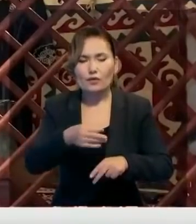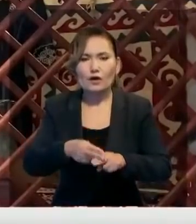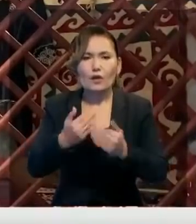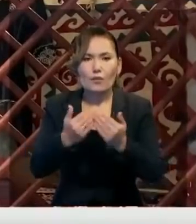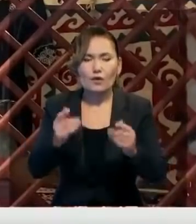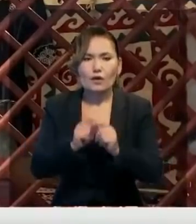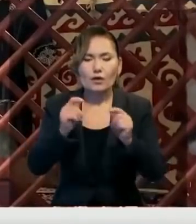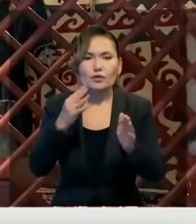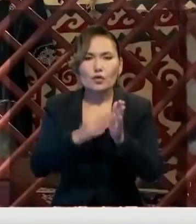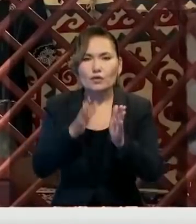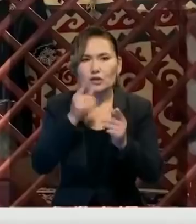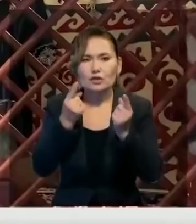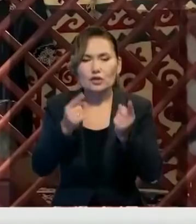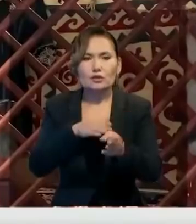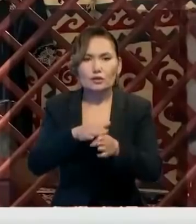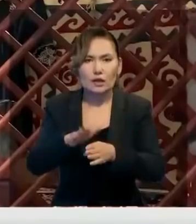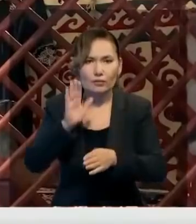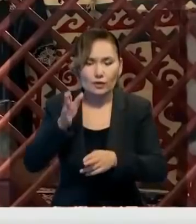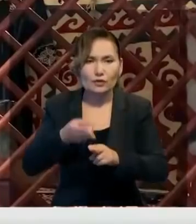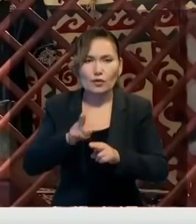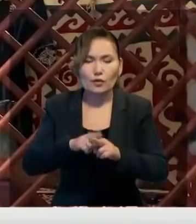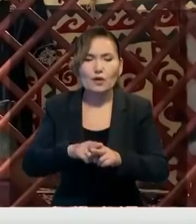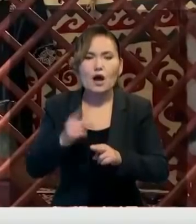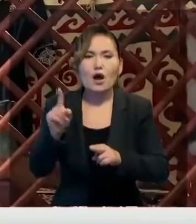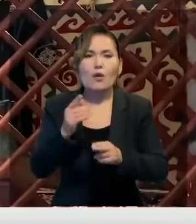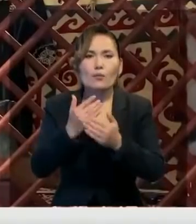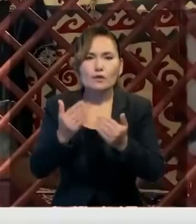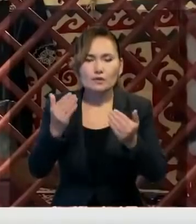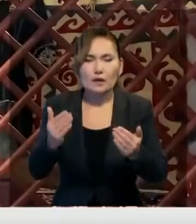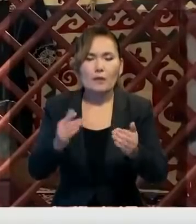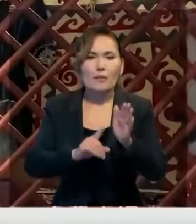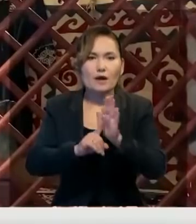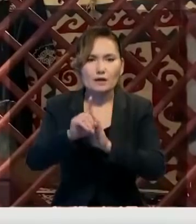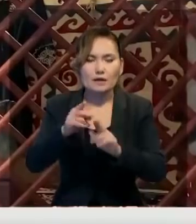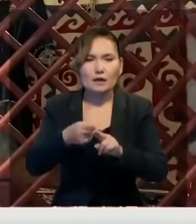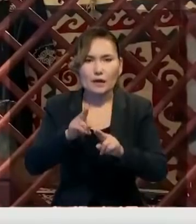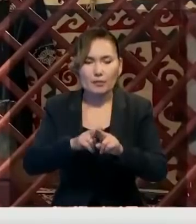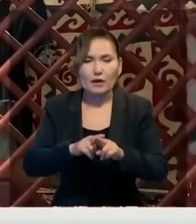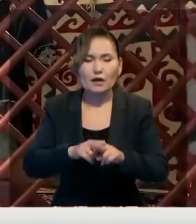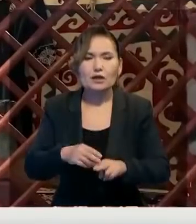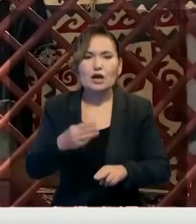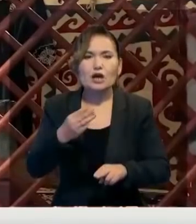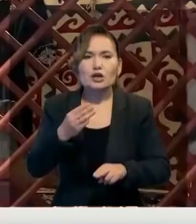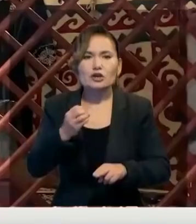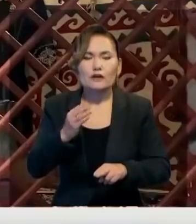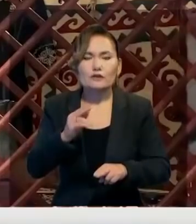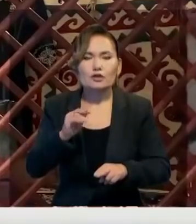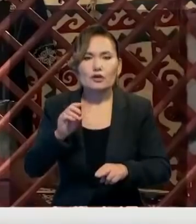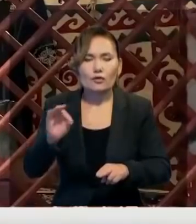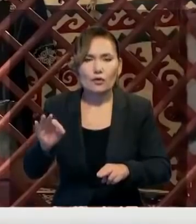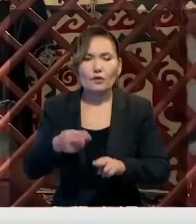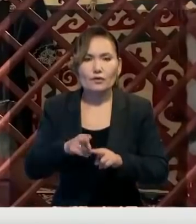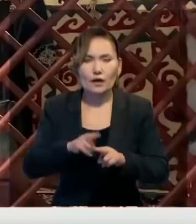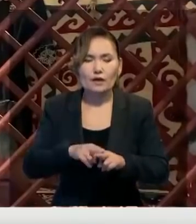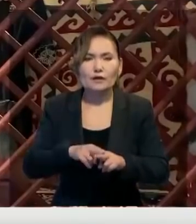ашылғанына 90 жыл толғалы отыр. Музейлердің басталуы бұл Форт-Шевченко қаласындағы Тарас